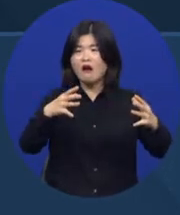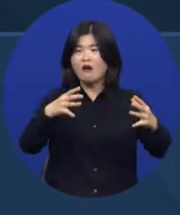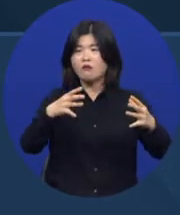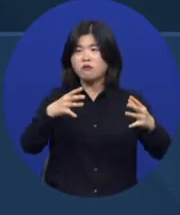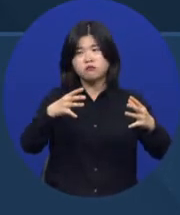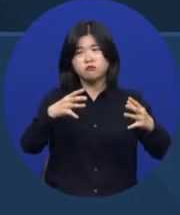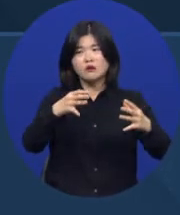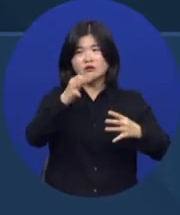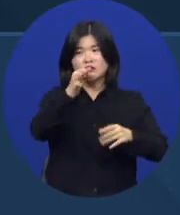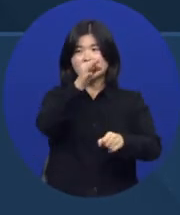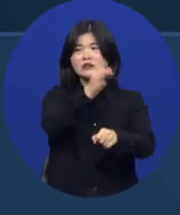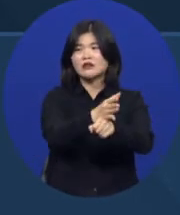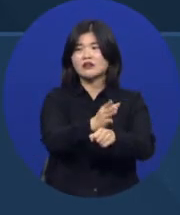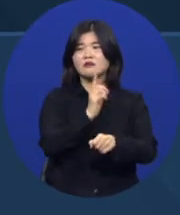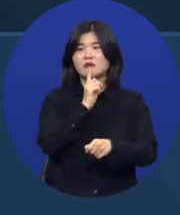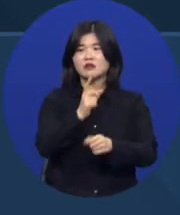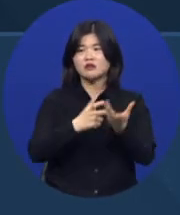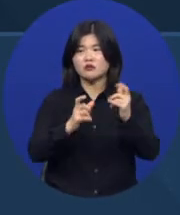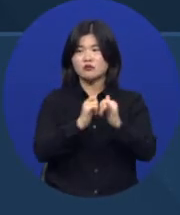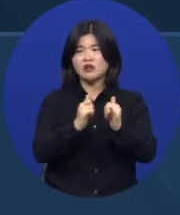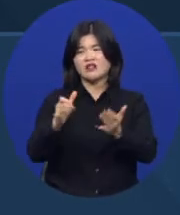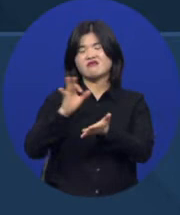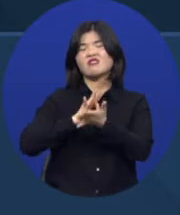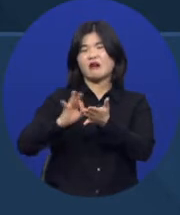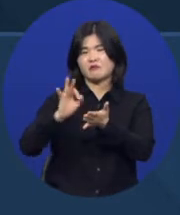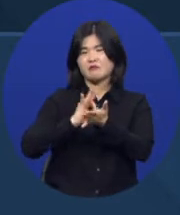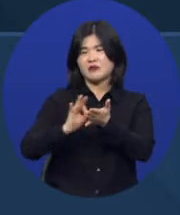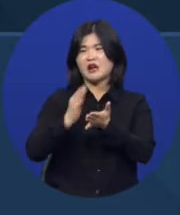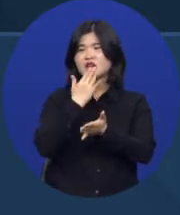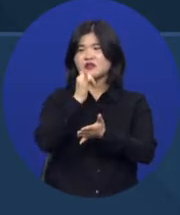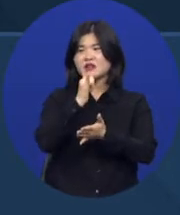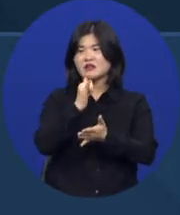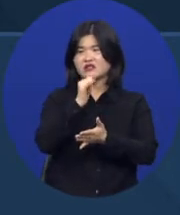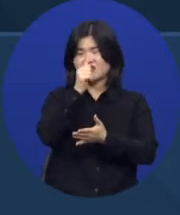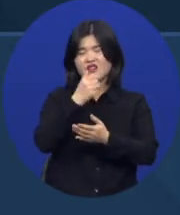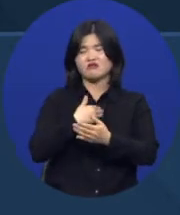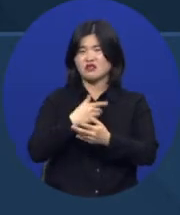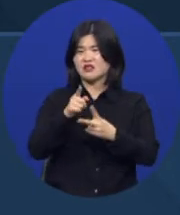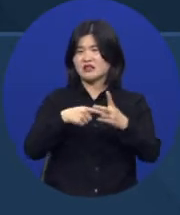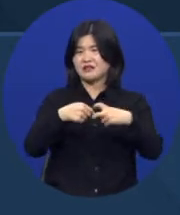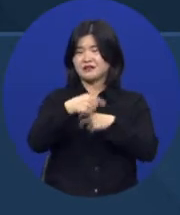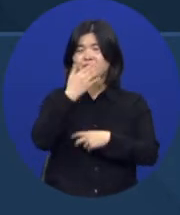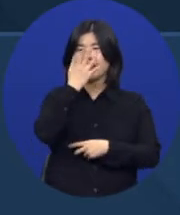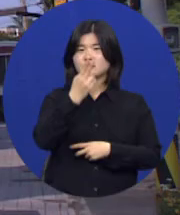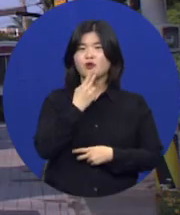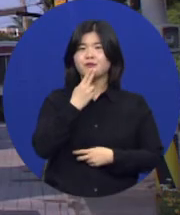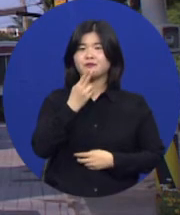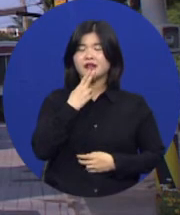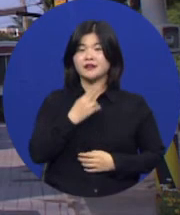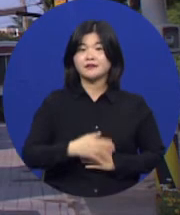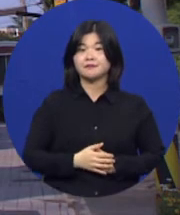터무니없는 가격에 매입하려고 해서 도민 혈세를 낭비해서 절대 저희들은 수용할 수 없다.